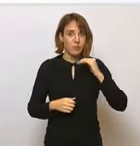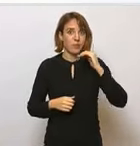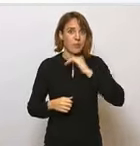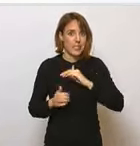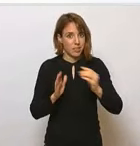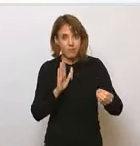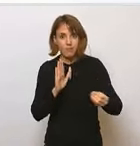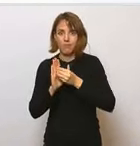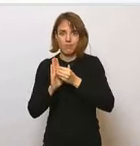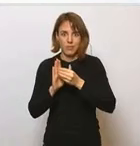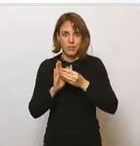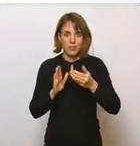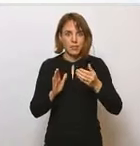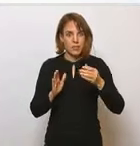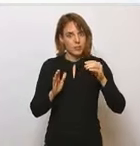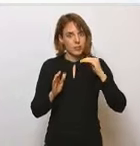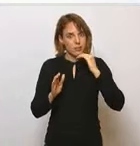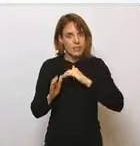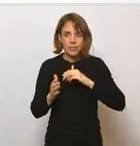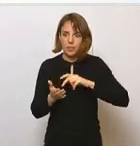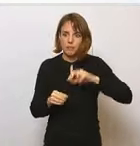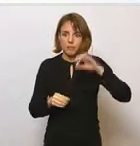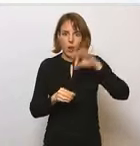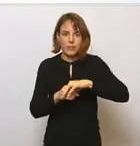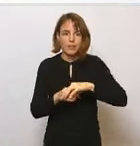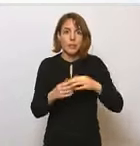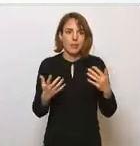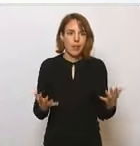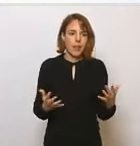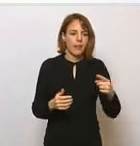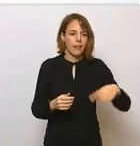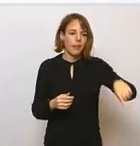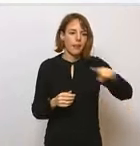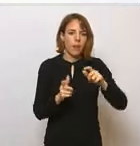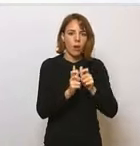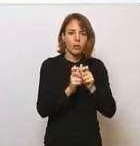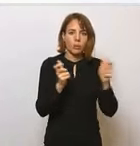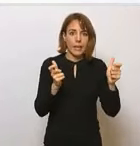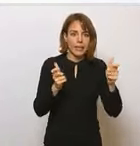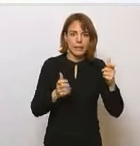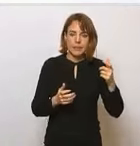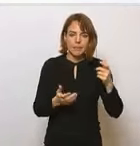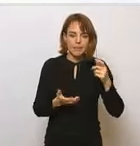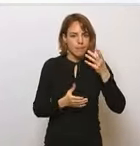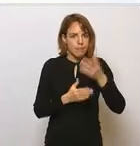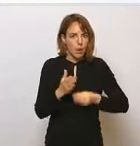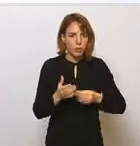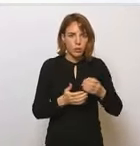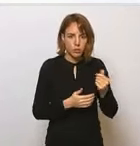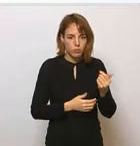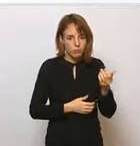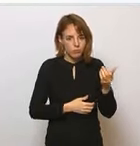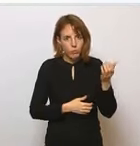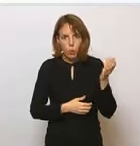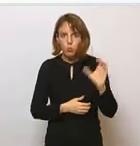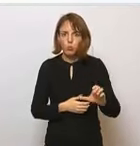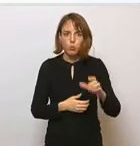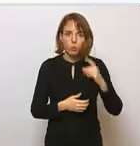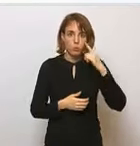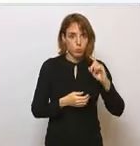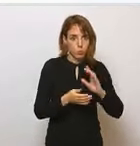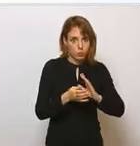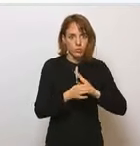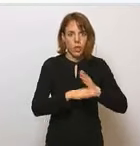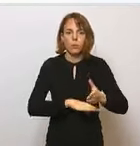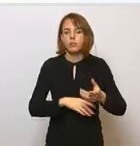pas forcément le temps ou les ressources pour vraiment... mettre en place ces